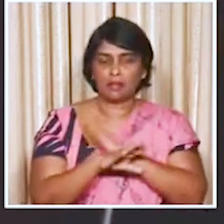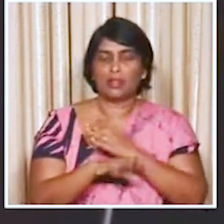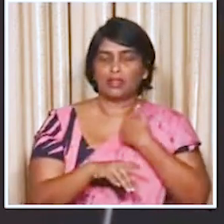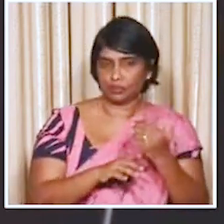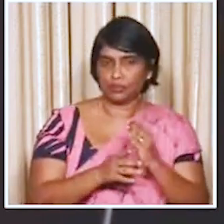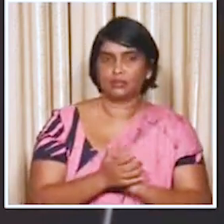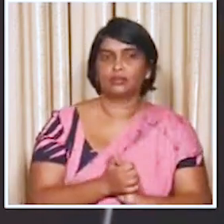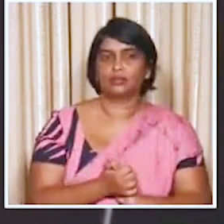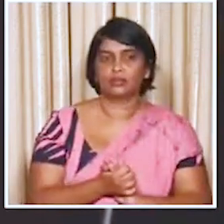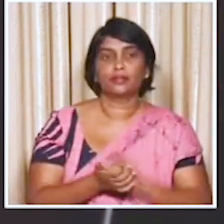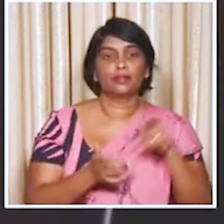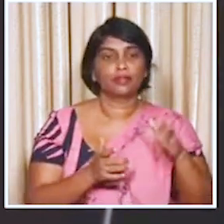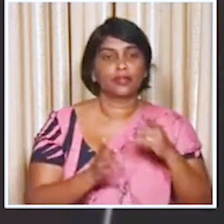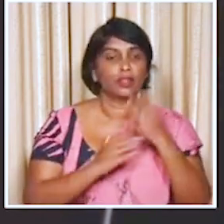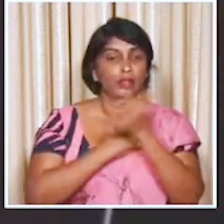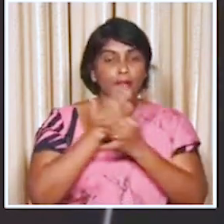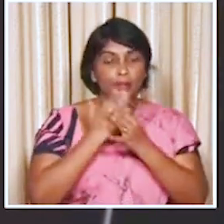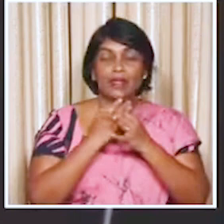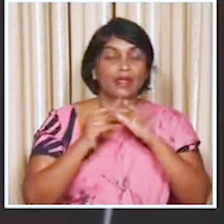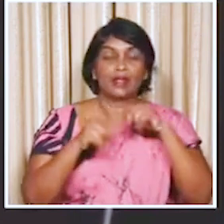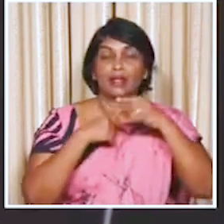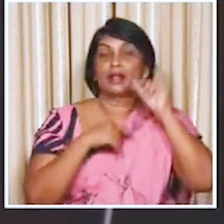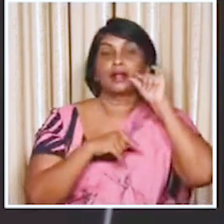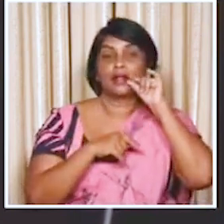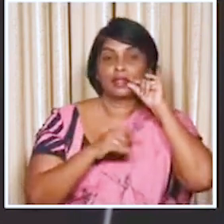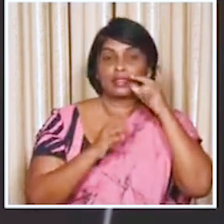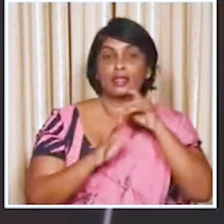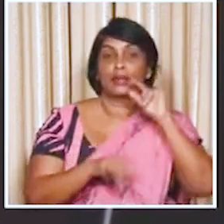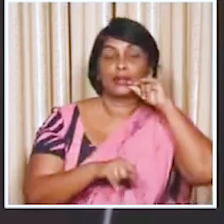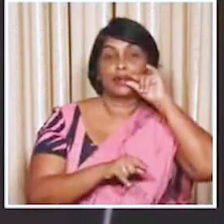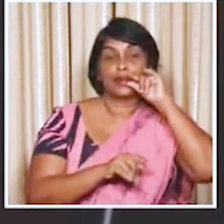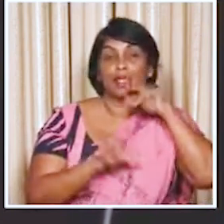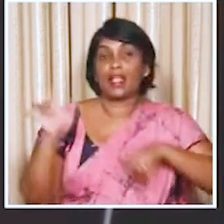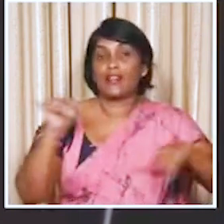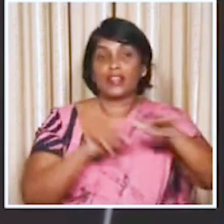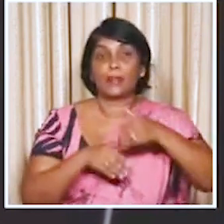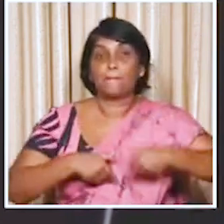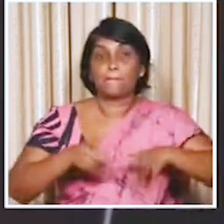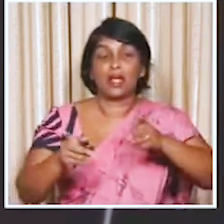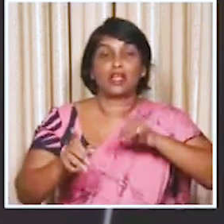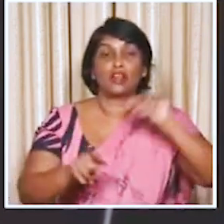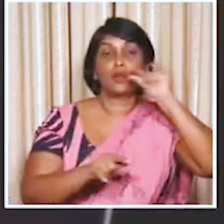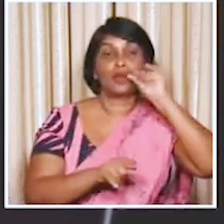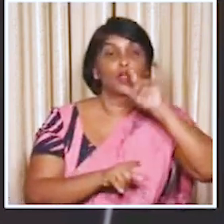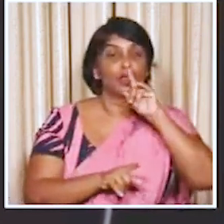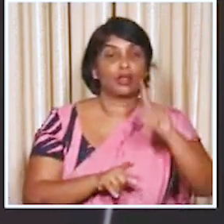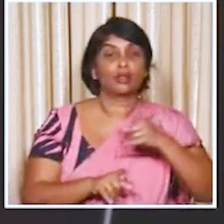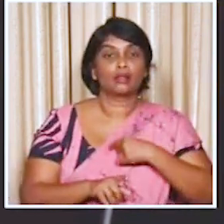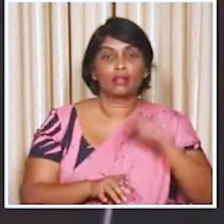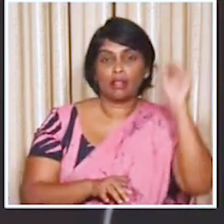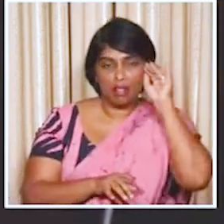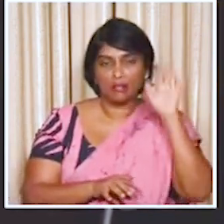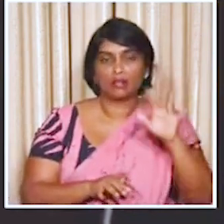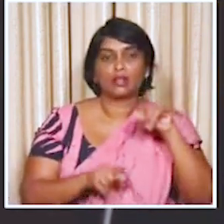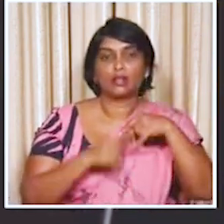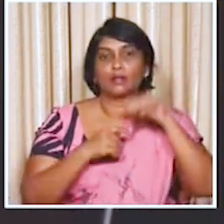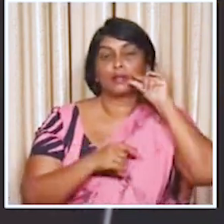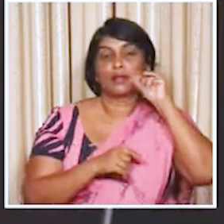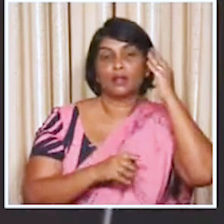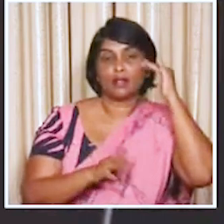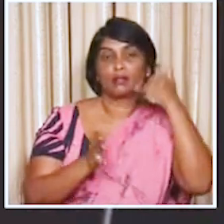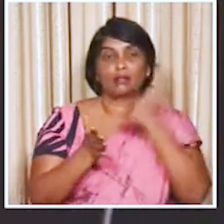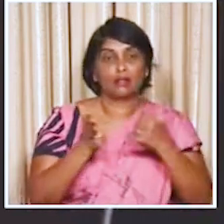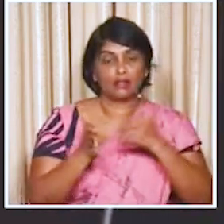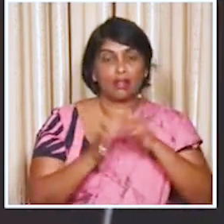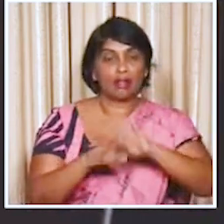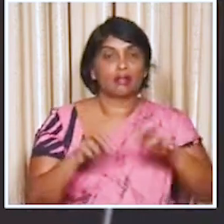මම දැක්කා මේ කංශා නීතිගත කරන්න කියලා. කංශා බියොන්ඩ ඇවිදින්න බොන්න කිව්වේ නෑ පාරවල් වල මිනිස්සුන්ට. මං ඇහුවමයි ජීවිතේටම කංශා බීලා කාන්තාවන්ට